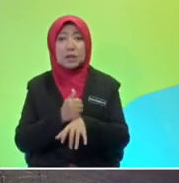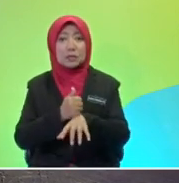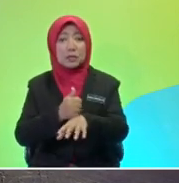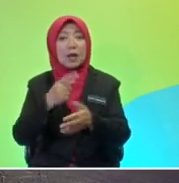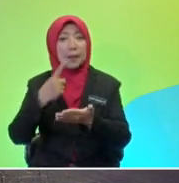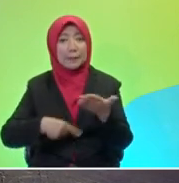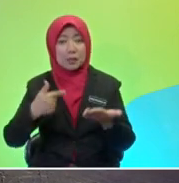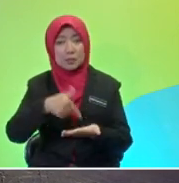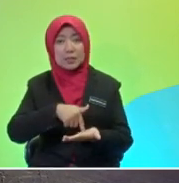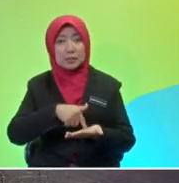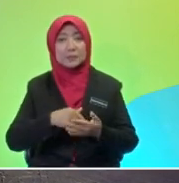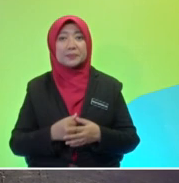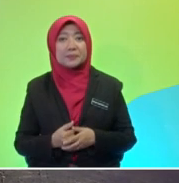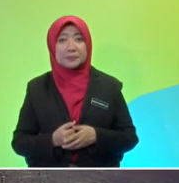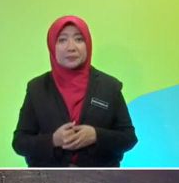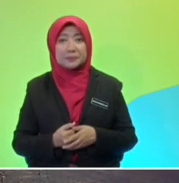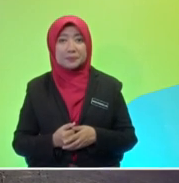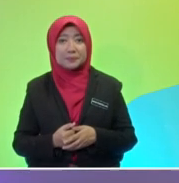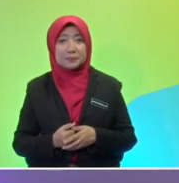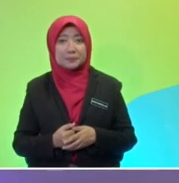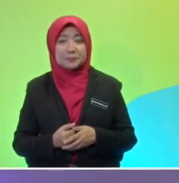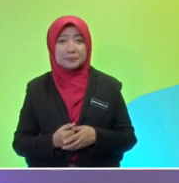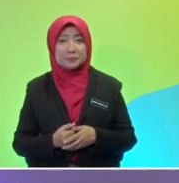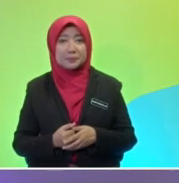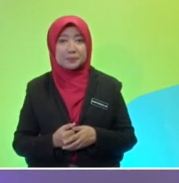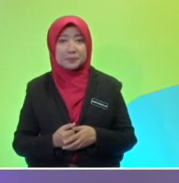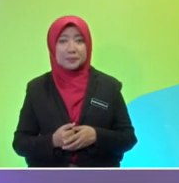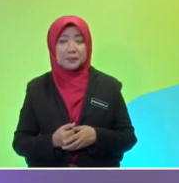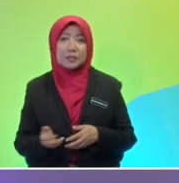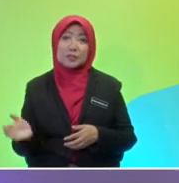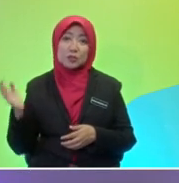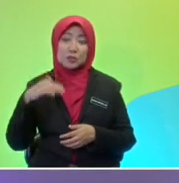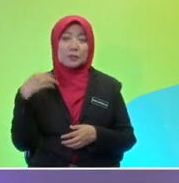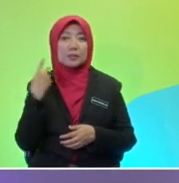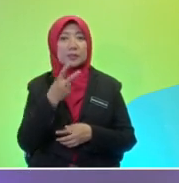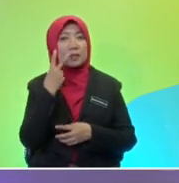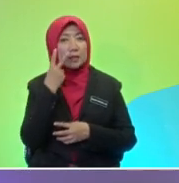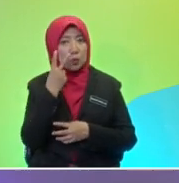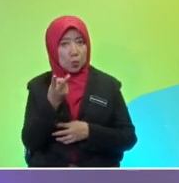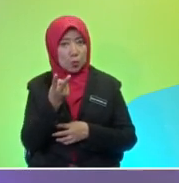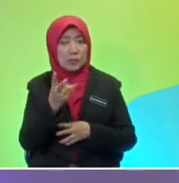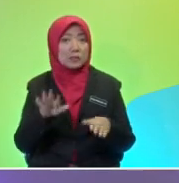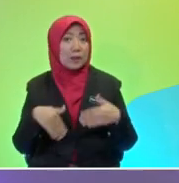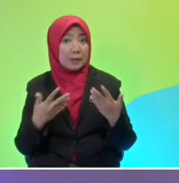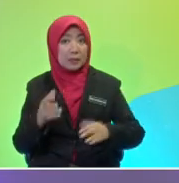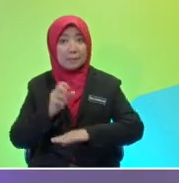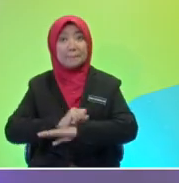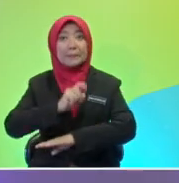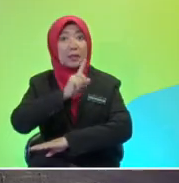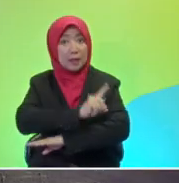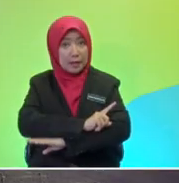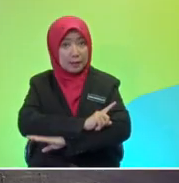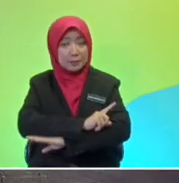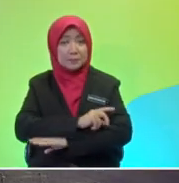seterusnya serangga apa ya seterusnya sebelum kita seterusnya kita dengar dan lihat pergerakan belalang namun